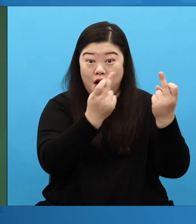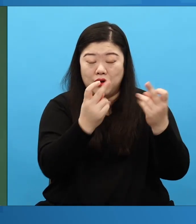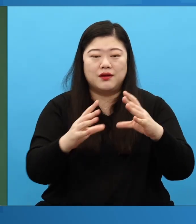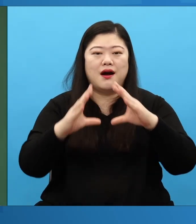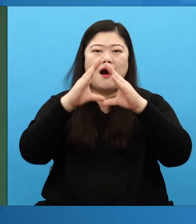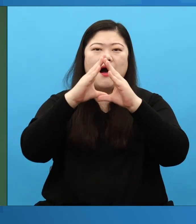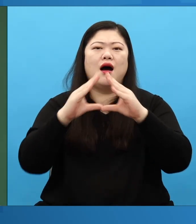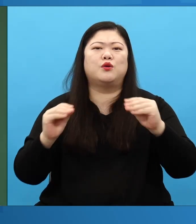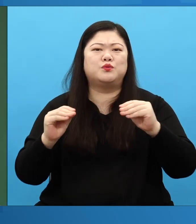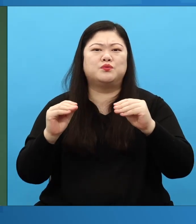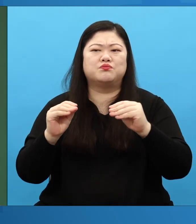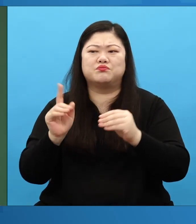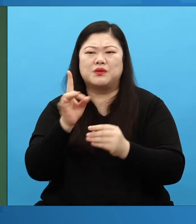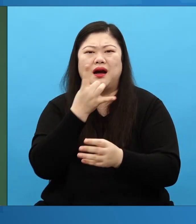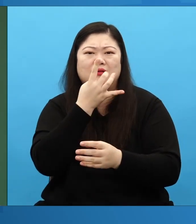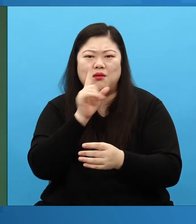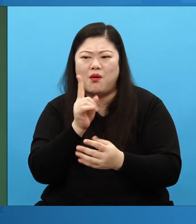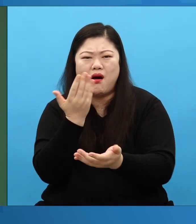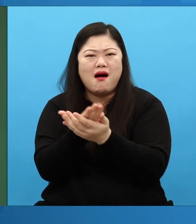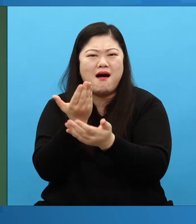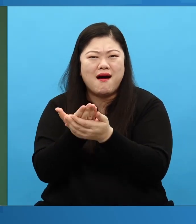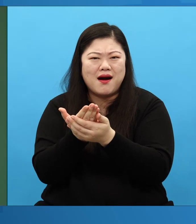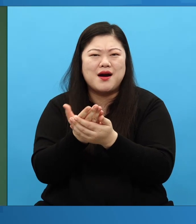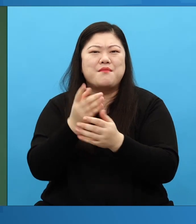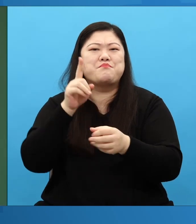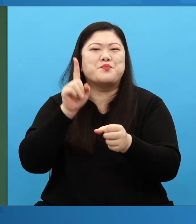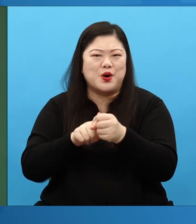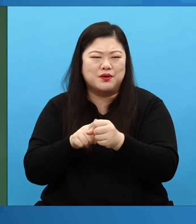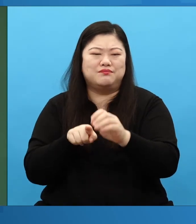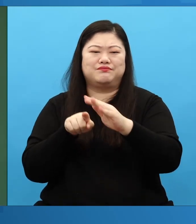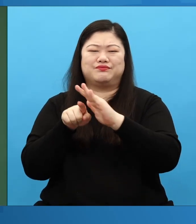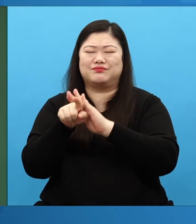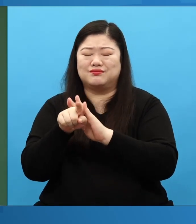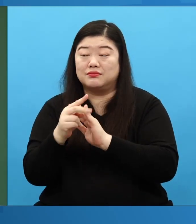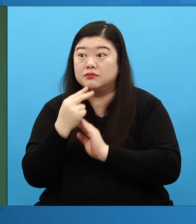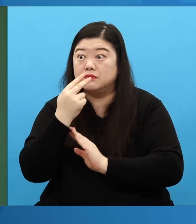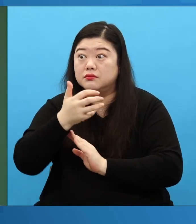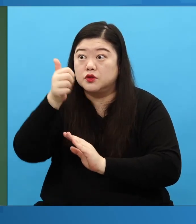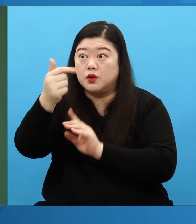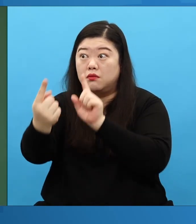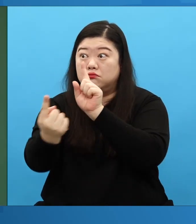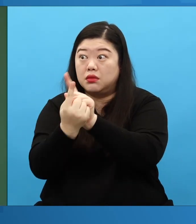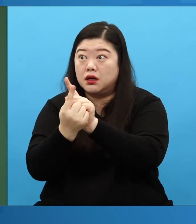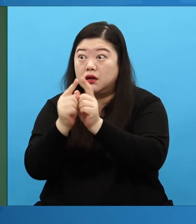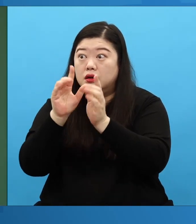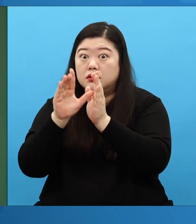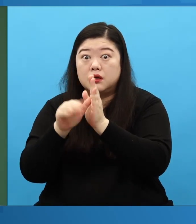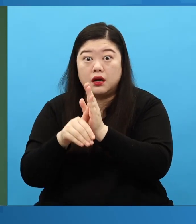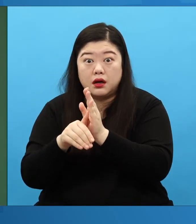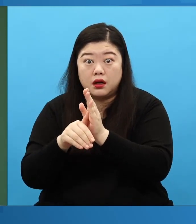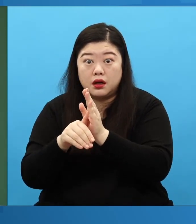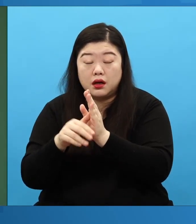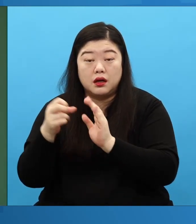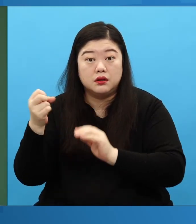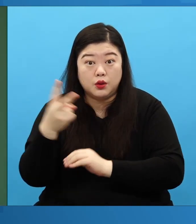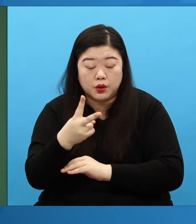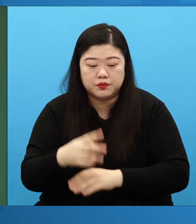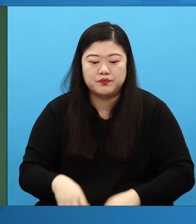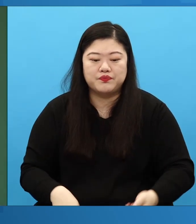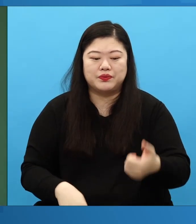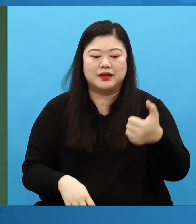see that the brothers come to buy rice from Joseph, and they find out that he's the governor of 자, Egypt. 이때는 이제